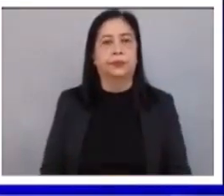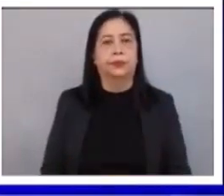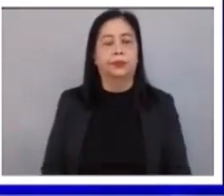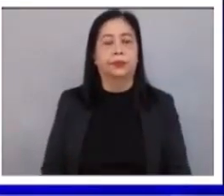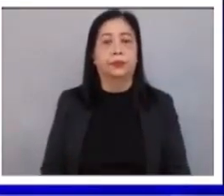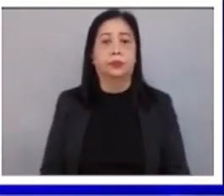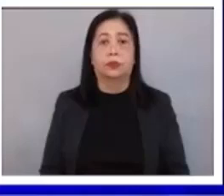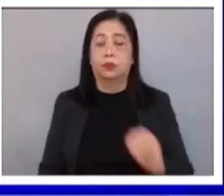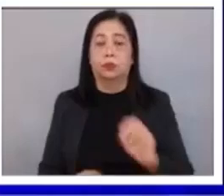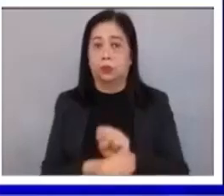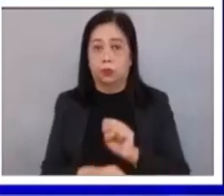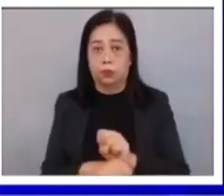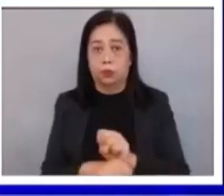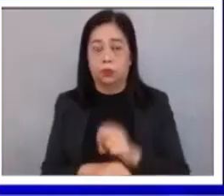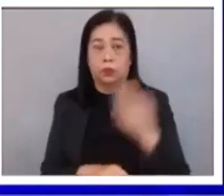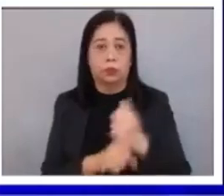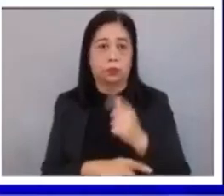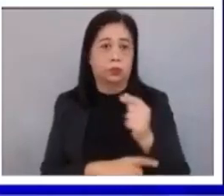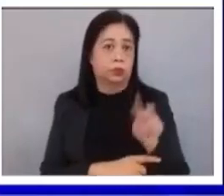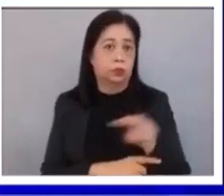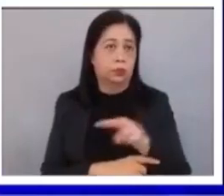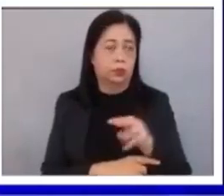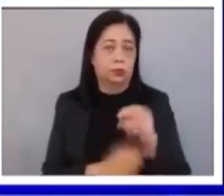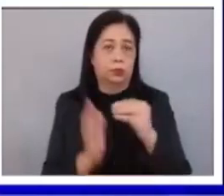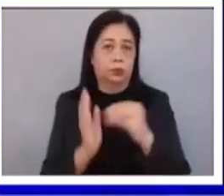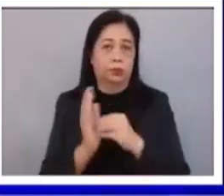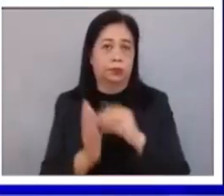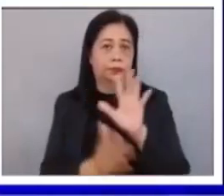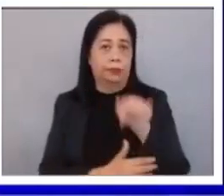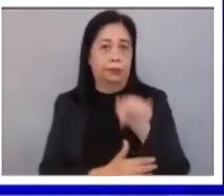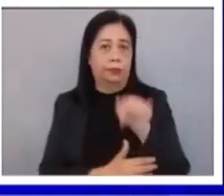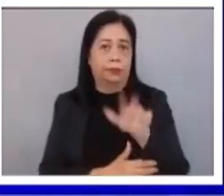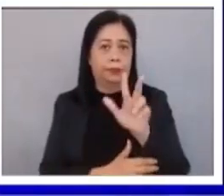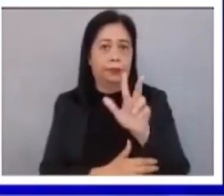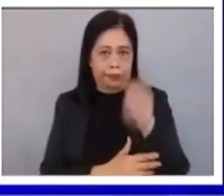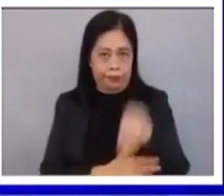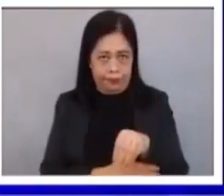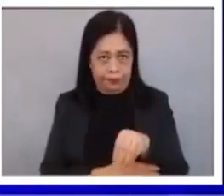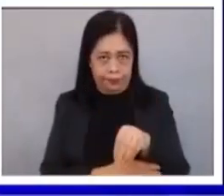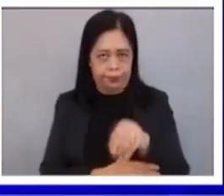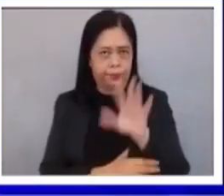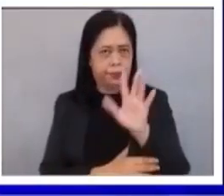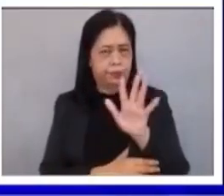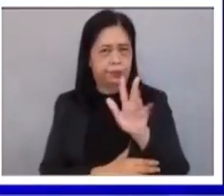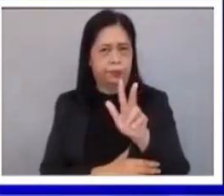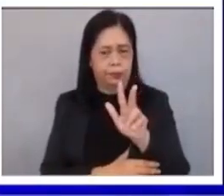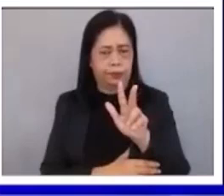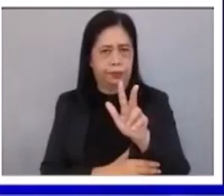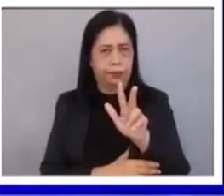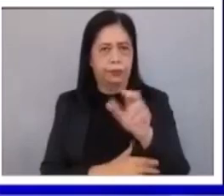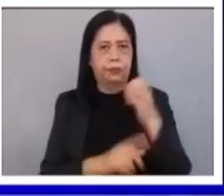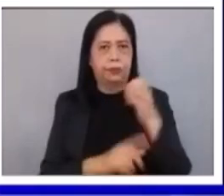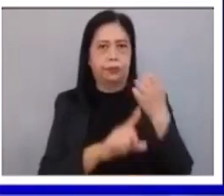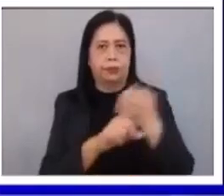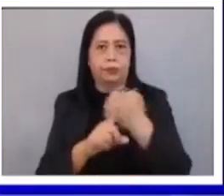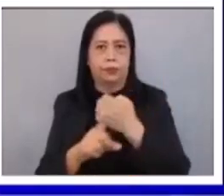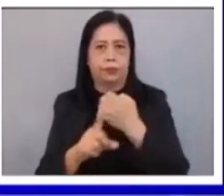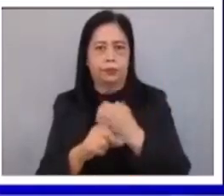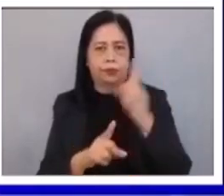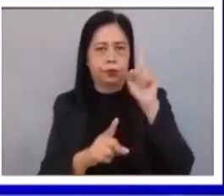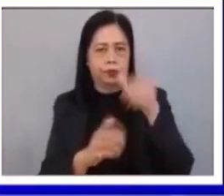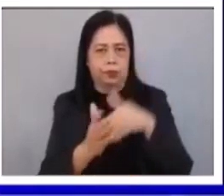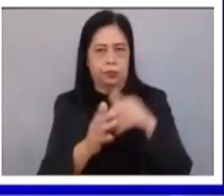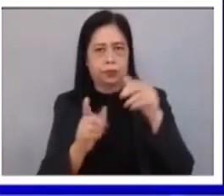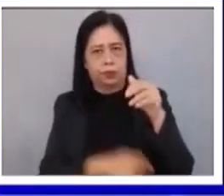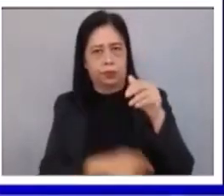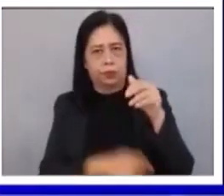rate nitong Agosto 2022 ay naitala sa 5.3% o 53 sa bawat 1,000 individual